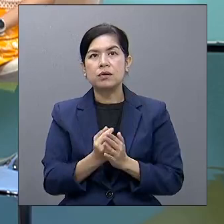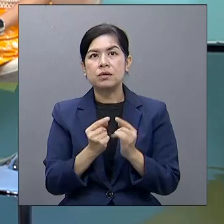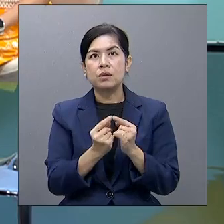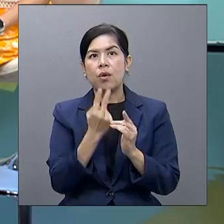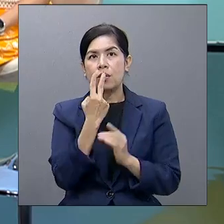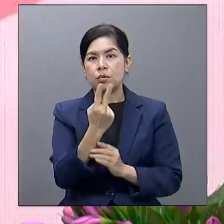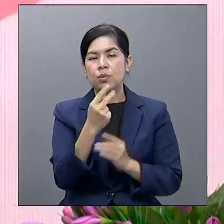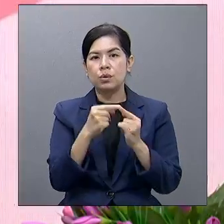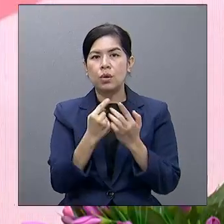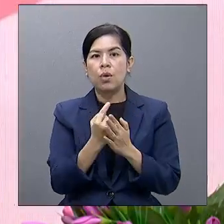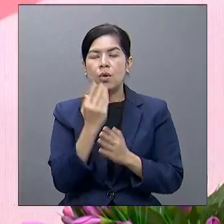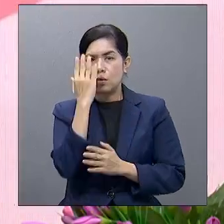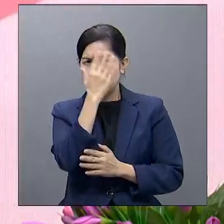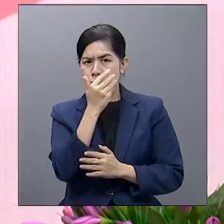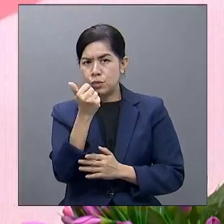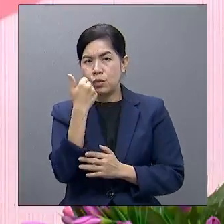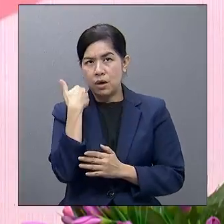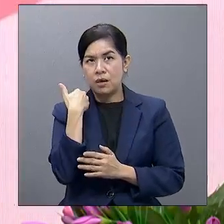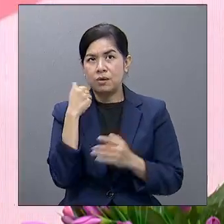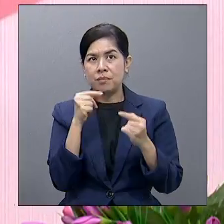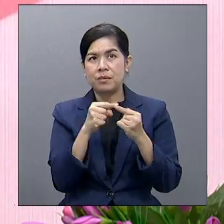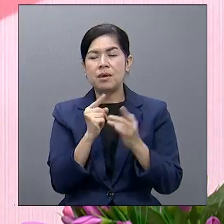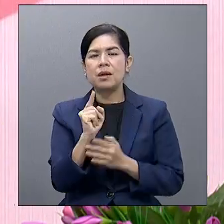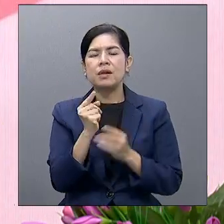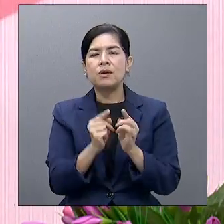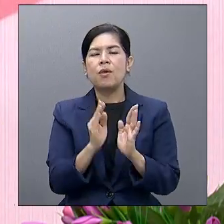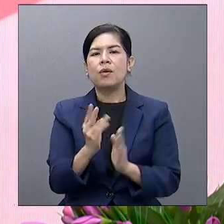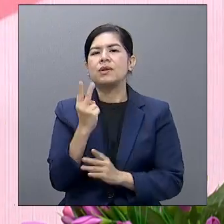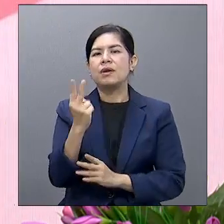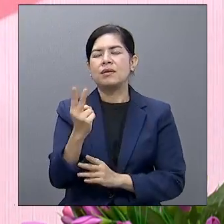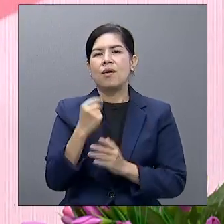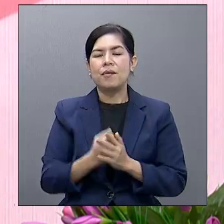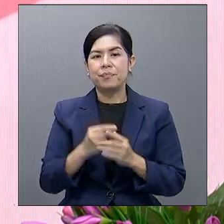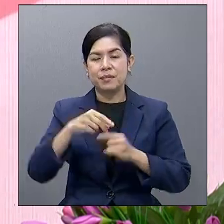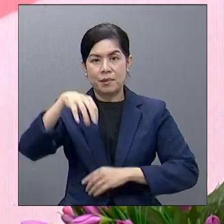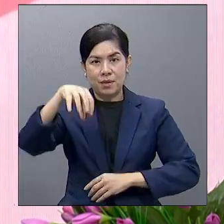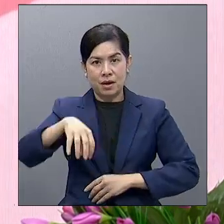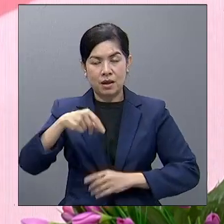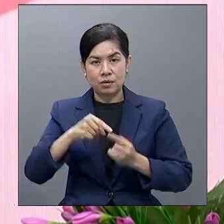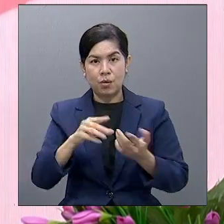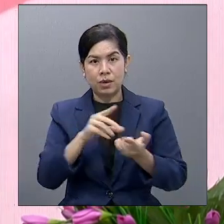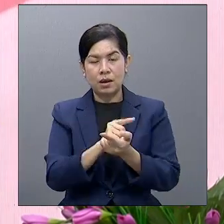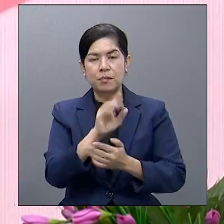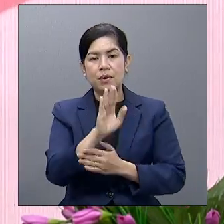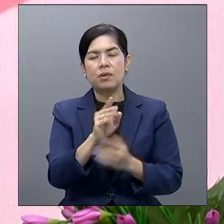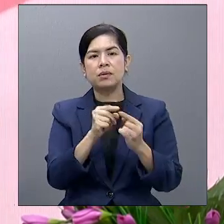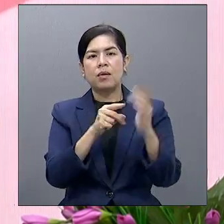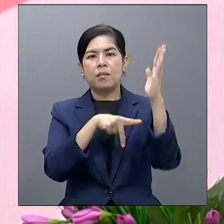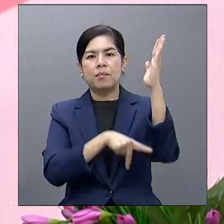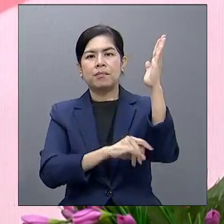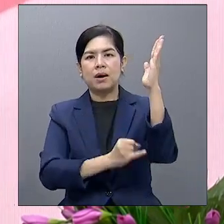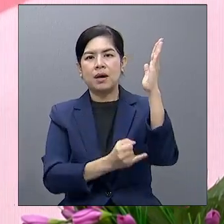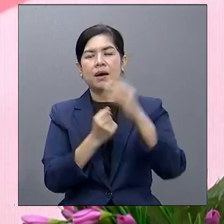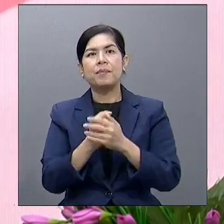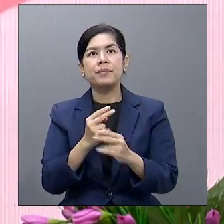น้องยุ้ยๆนะครับต้องชื่อ 2พยาเหมือนกันเนาะอ่าได้รับการสนับสนุนจากสำนักงานวัฒนธรรมจังหวัดพังงาครับในชื่อ